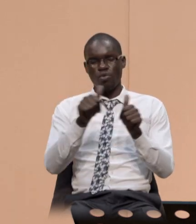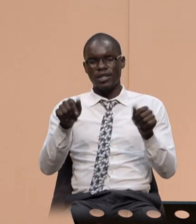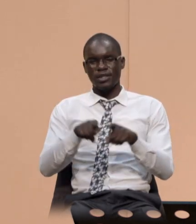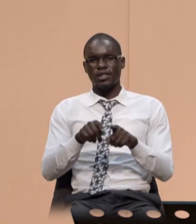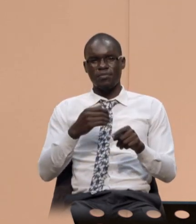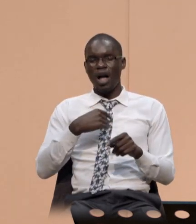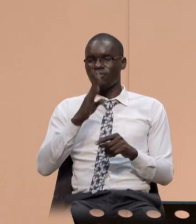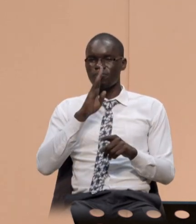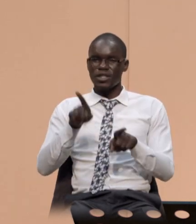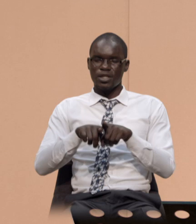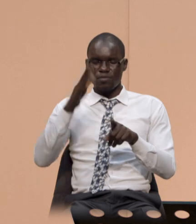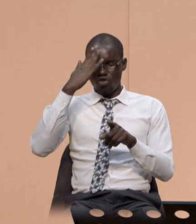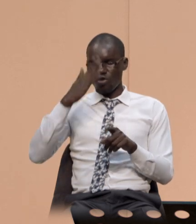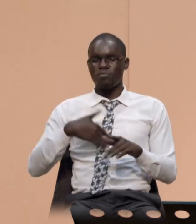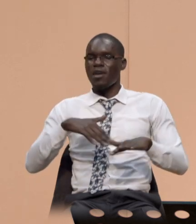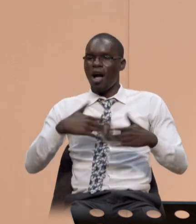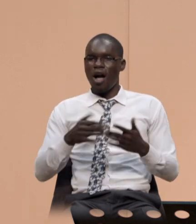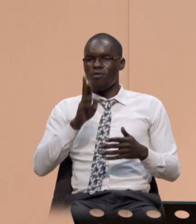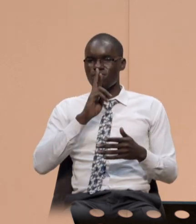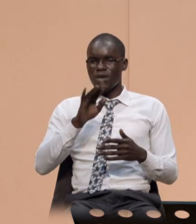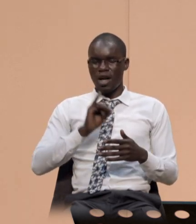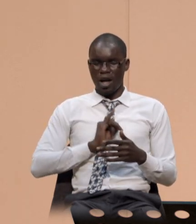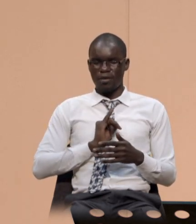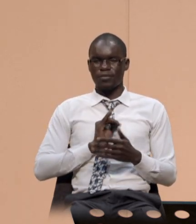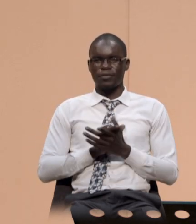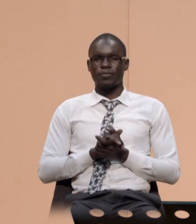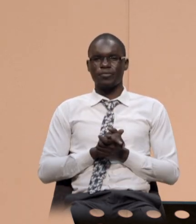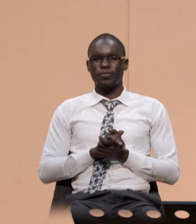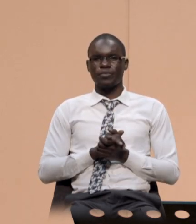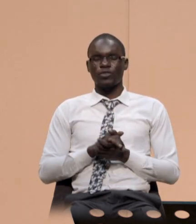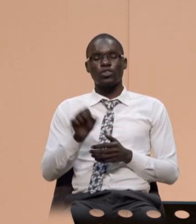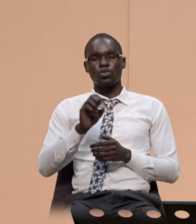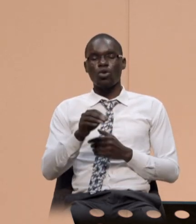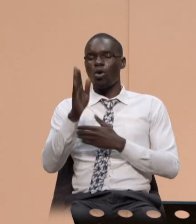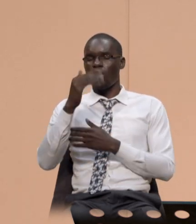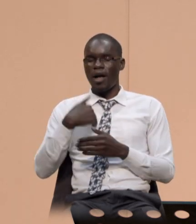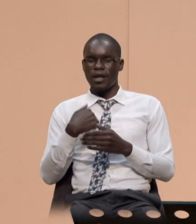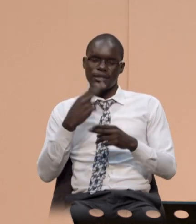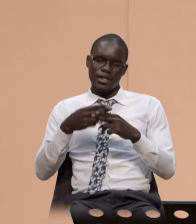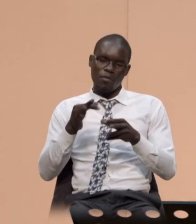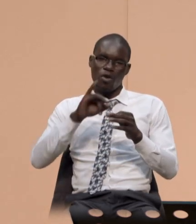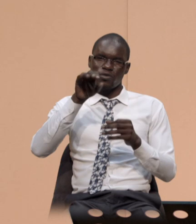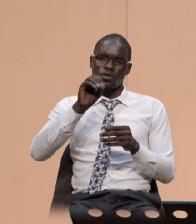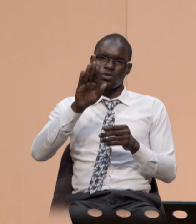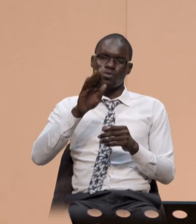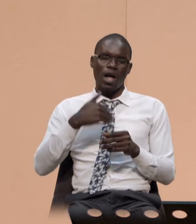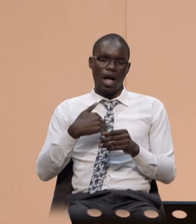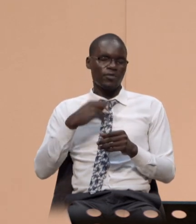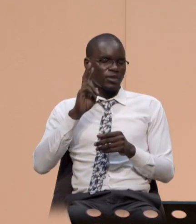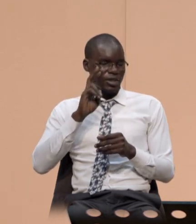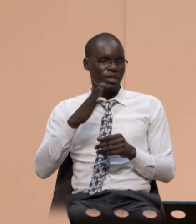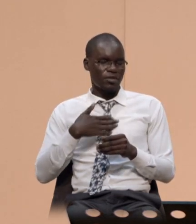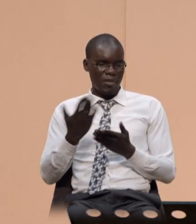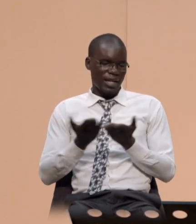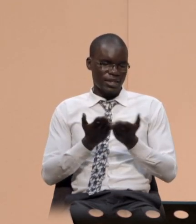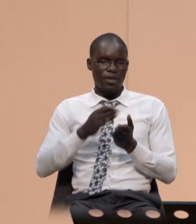ulivyo, ananijua mimi kama jinsi nilivyo. Na ndivyo Mungu anataja jina la Ayubu. Anasema umeona mtumishi